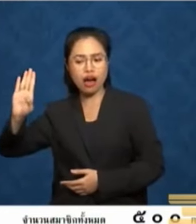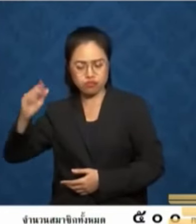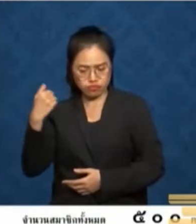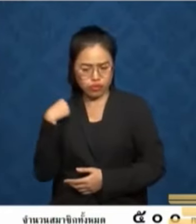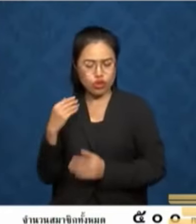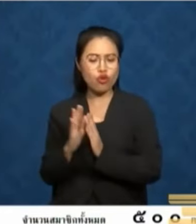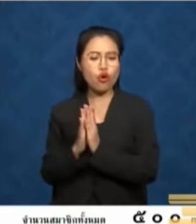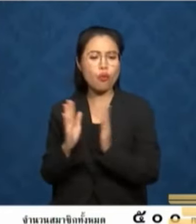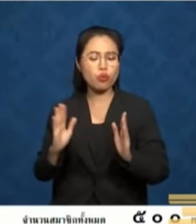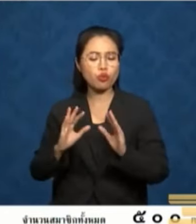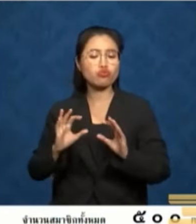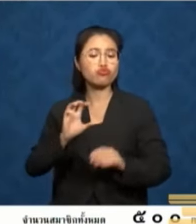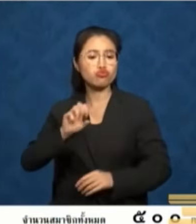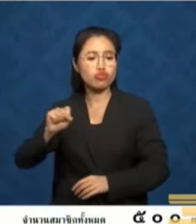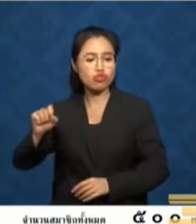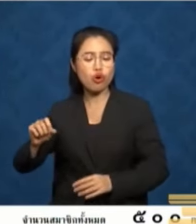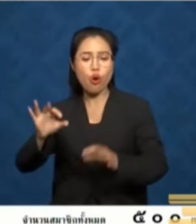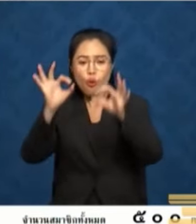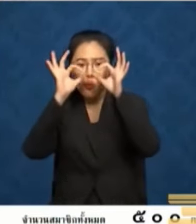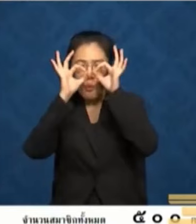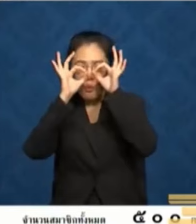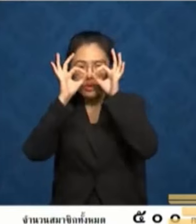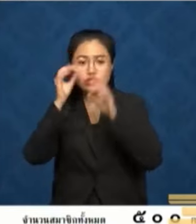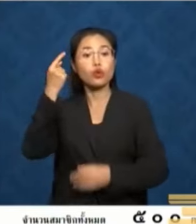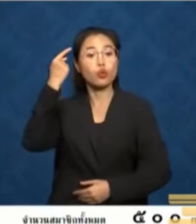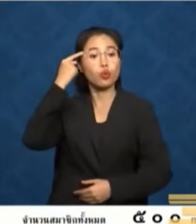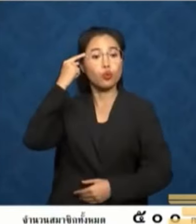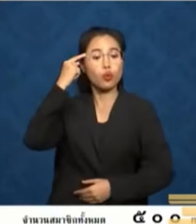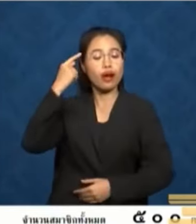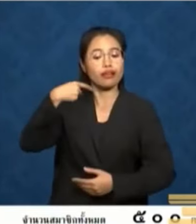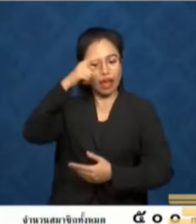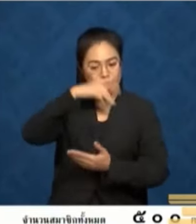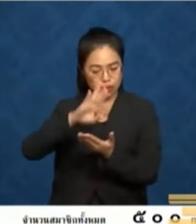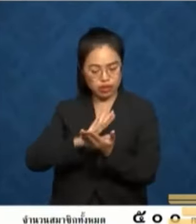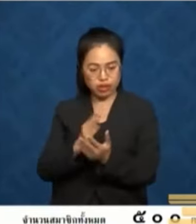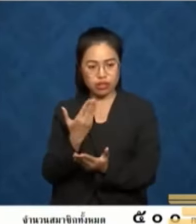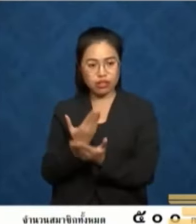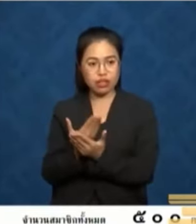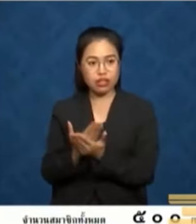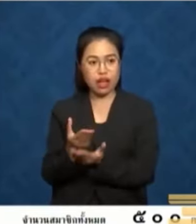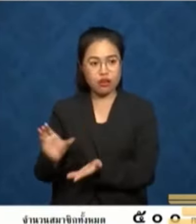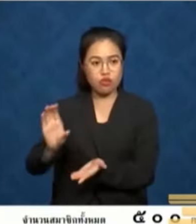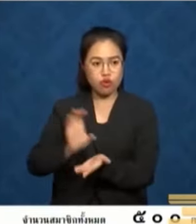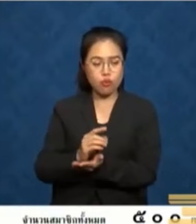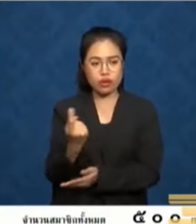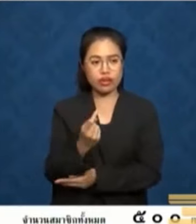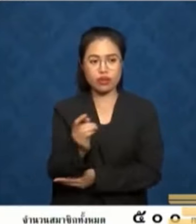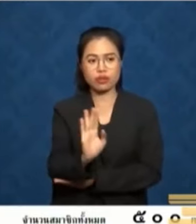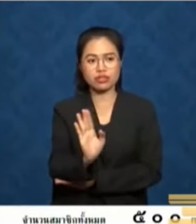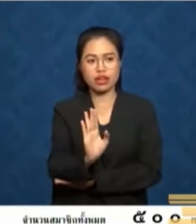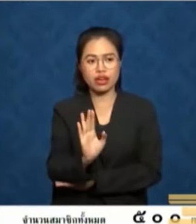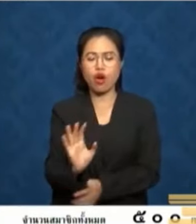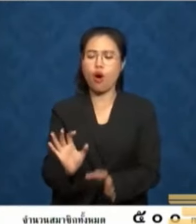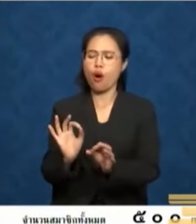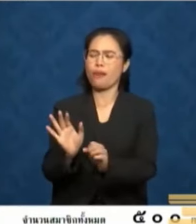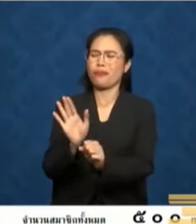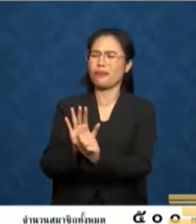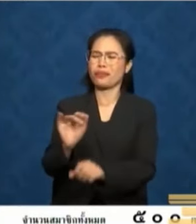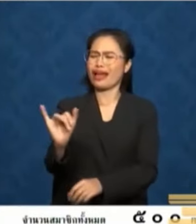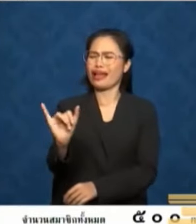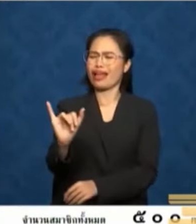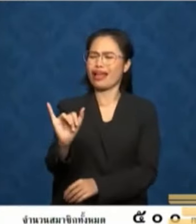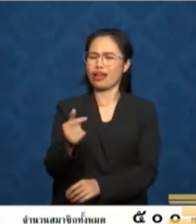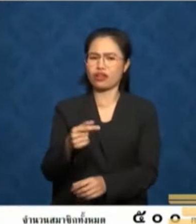นี้เพราะสภาเราจะได้รู้ว่าประเทศนี้นี่มันไม่ได้มีเฉพาะเงินบประมาอย่างเดียวสวรไม่ท่านประธานยังไม่จบ